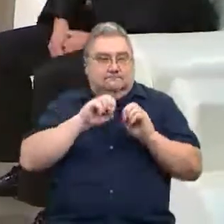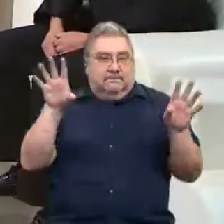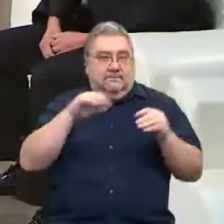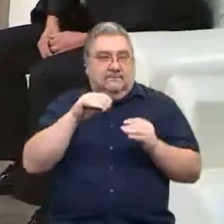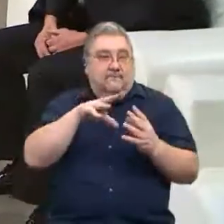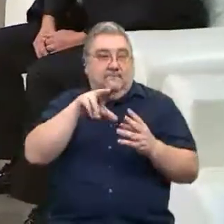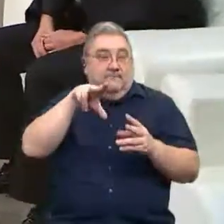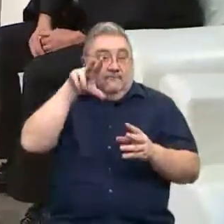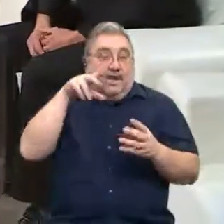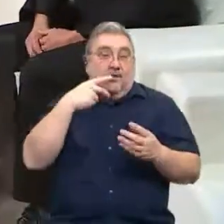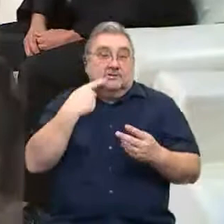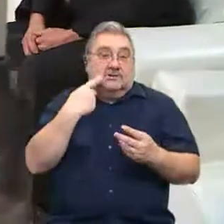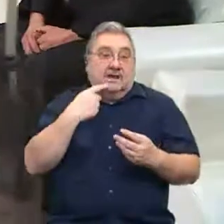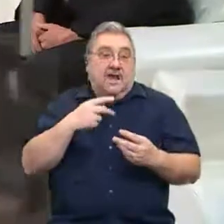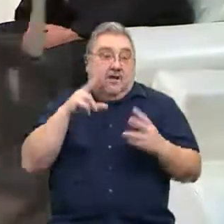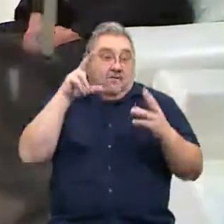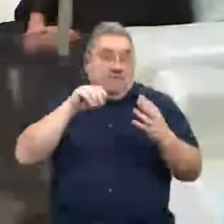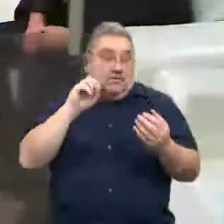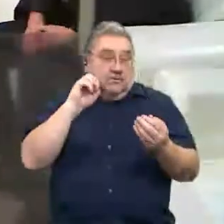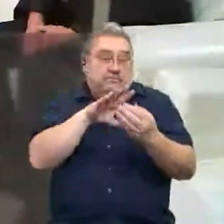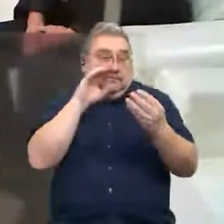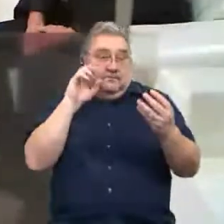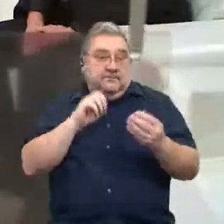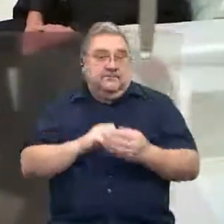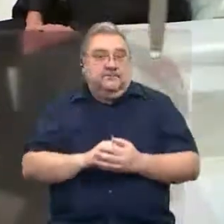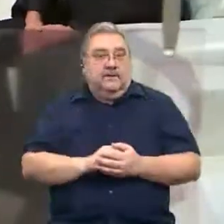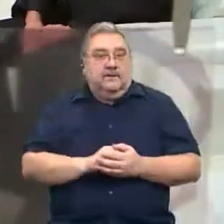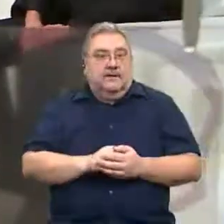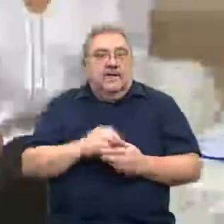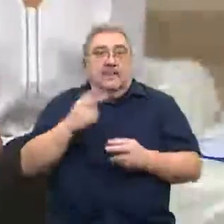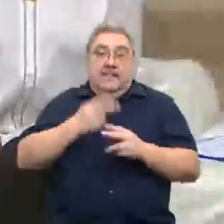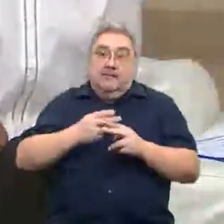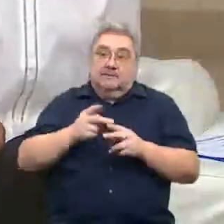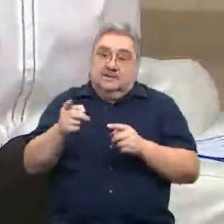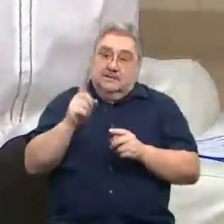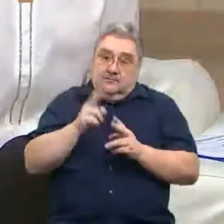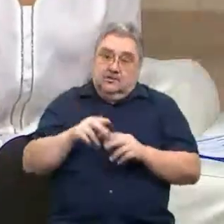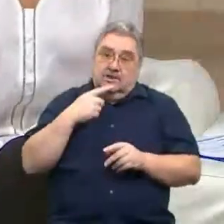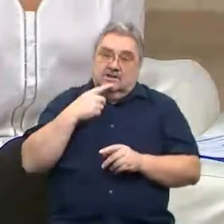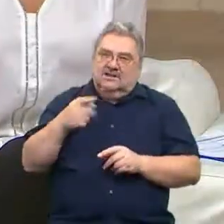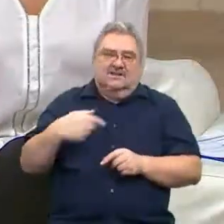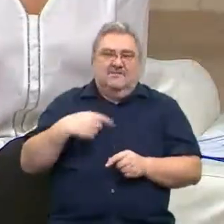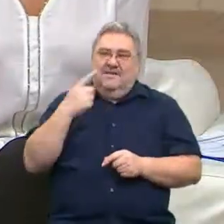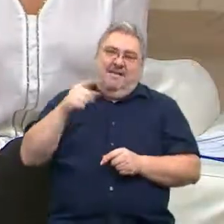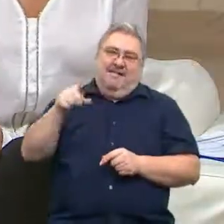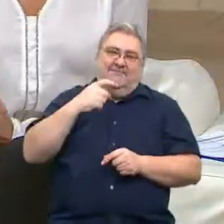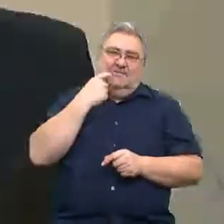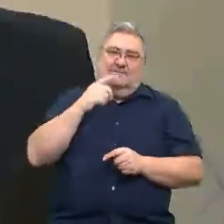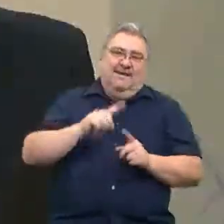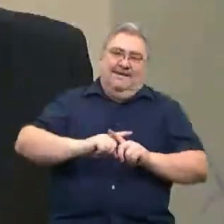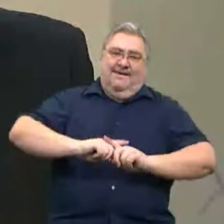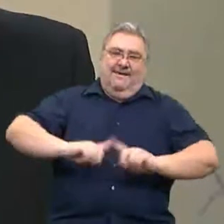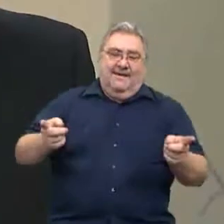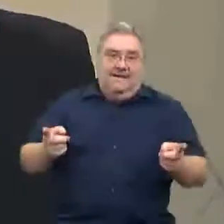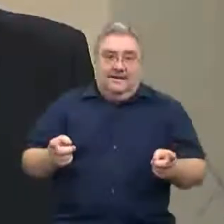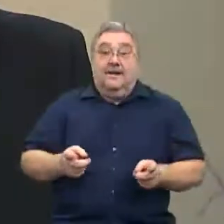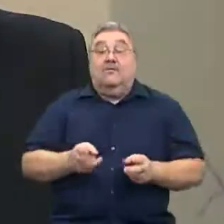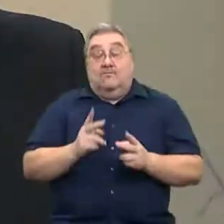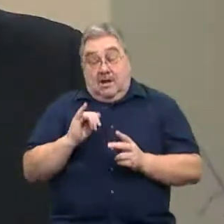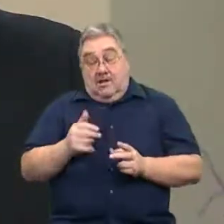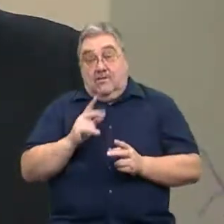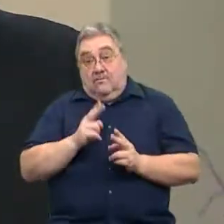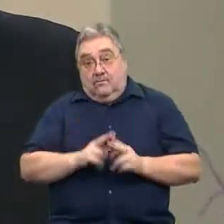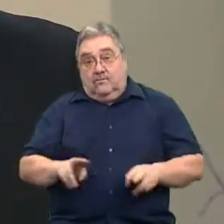potom se s tím pracuje v počítači. A on pacient potom může ten výsledek vidět na obrázku a říct takhle ne jinak? Jo, jako dokonce jdeme i do